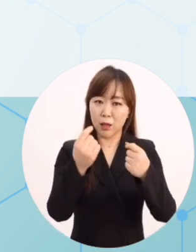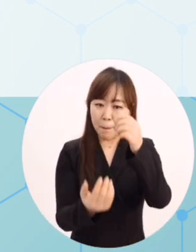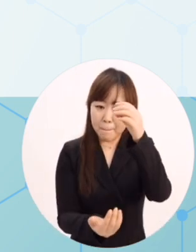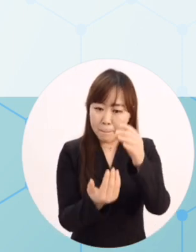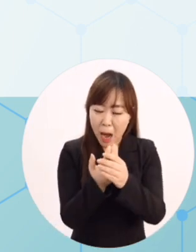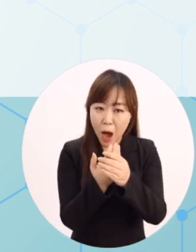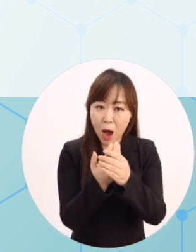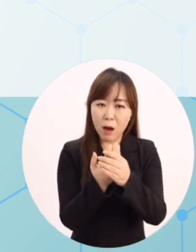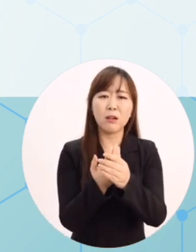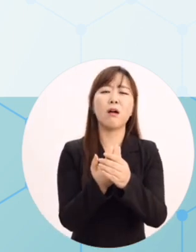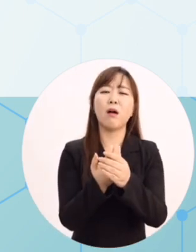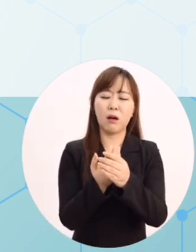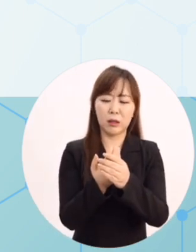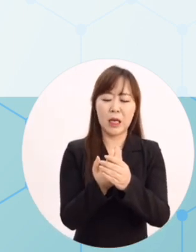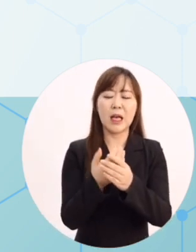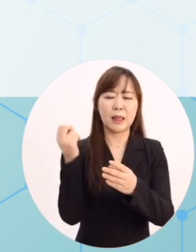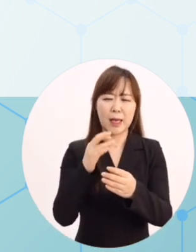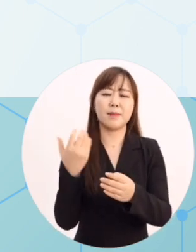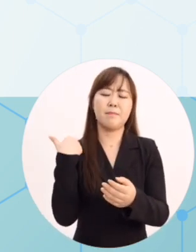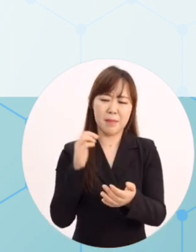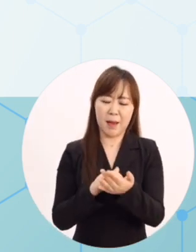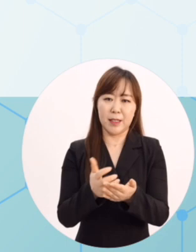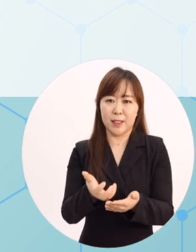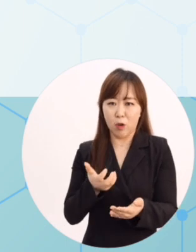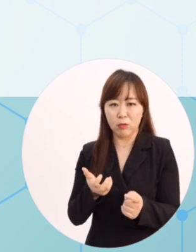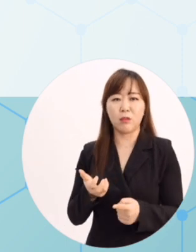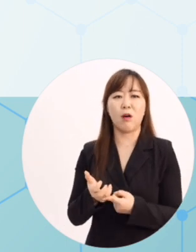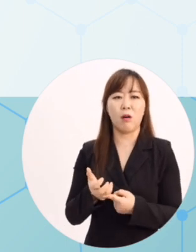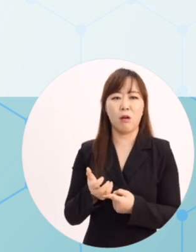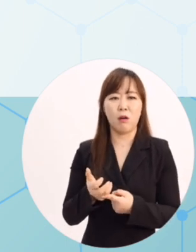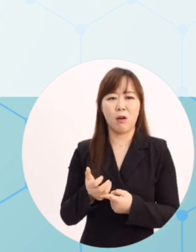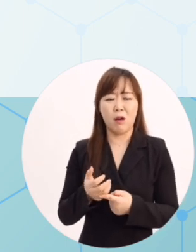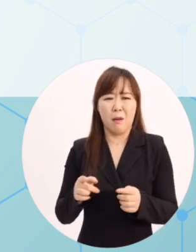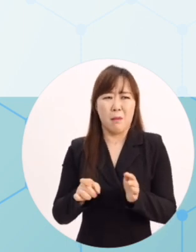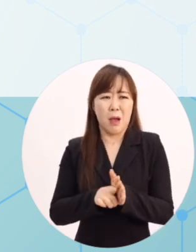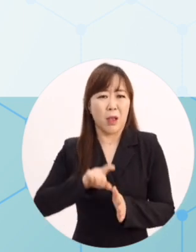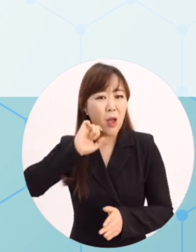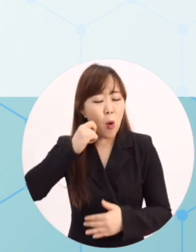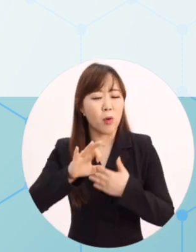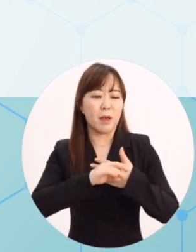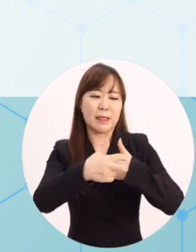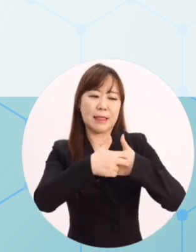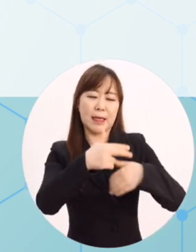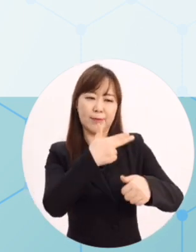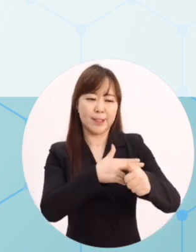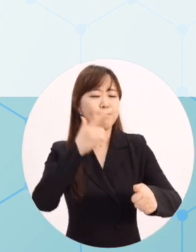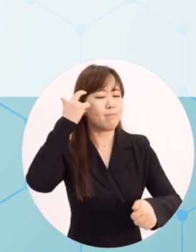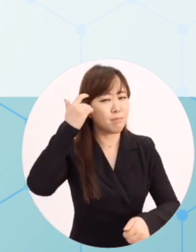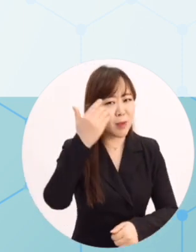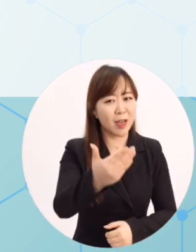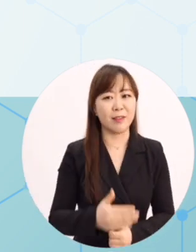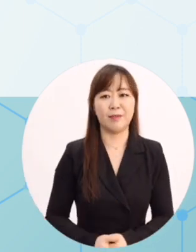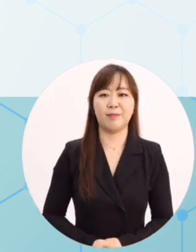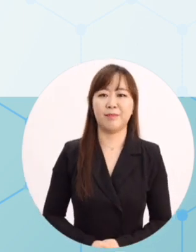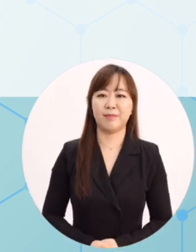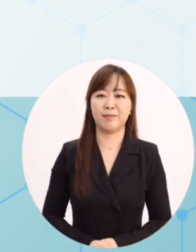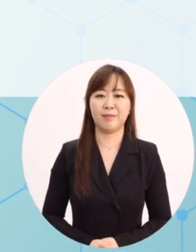이러한 일이 발생하면 이전 단계로 돌아가고 확신이 없으면 의사에게 문의하세요.